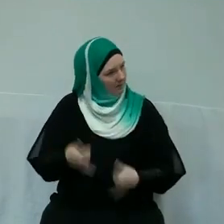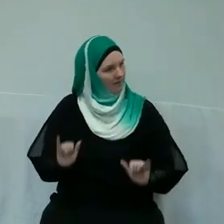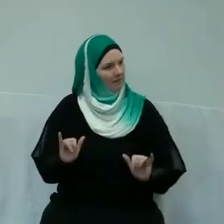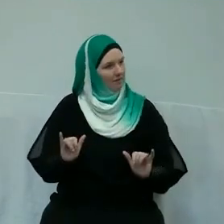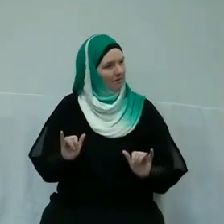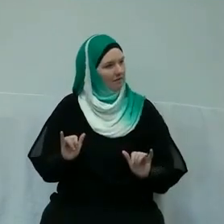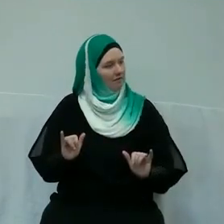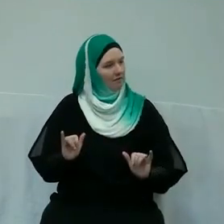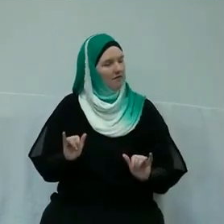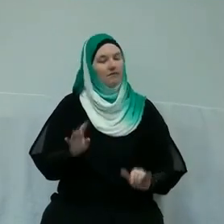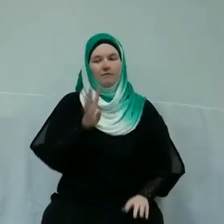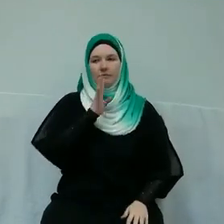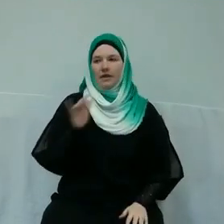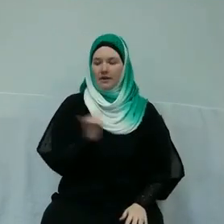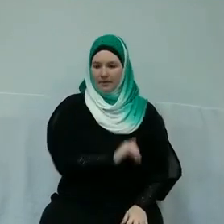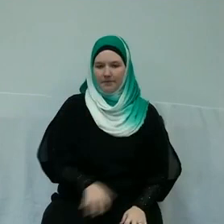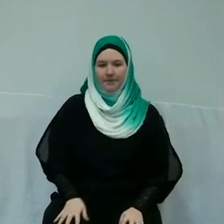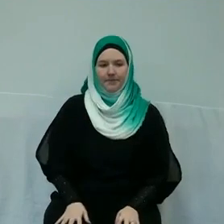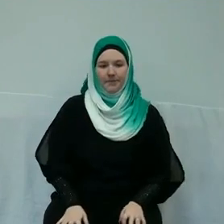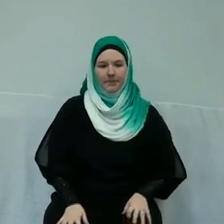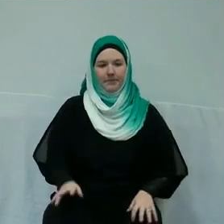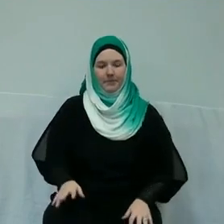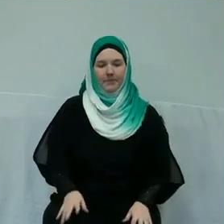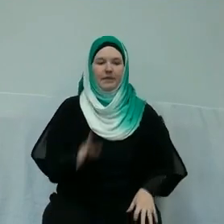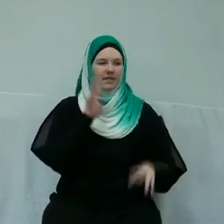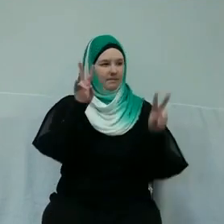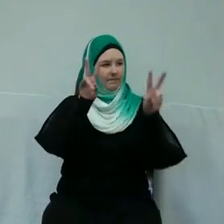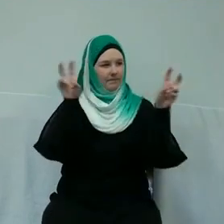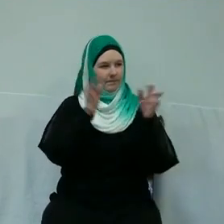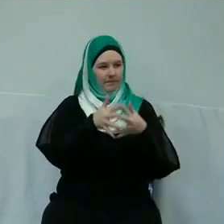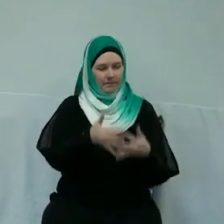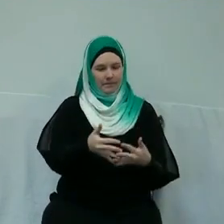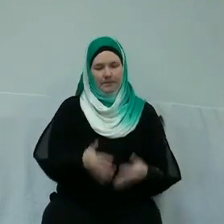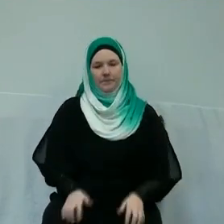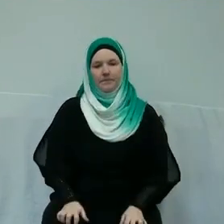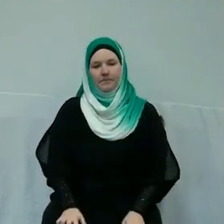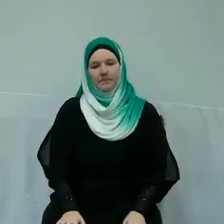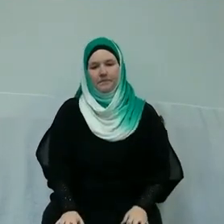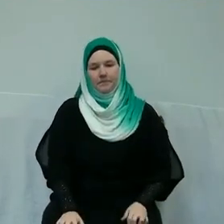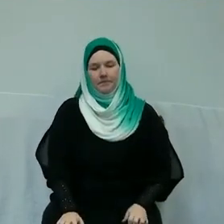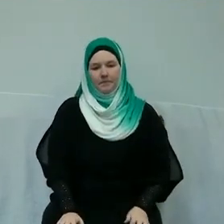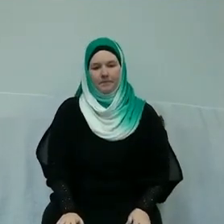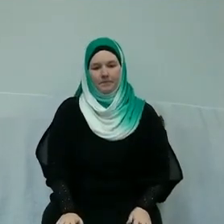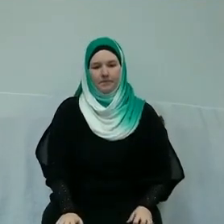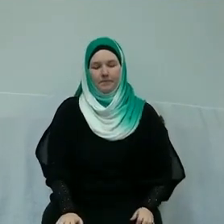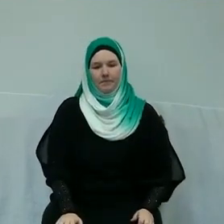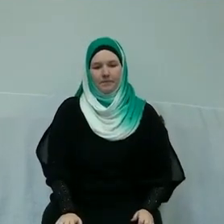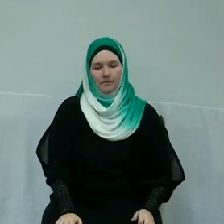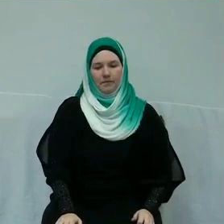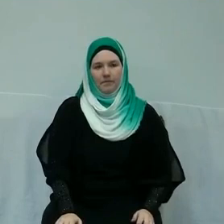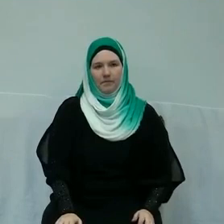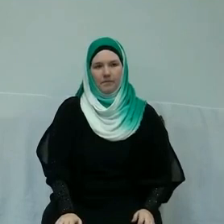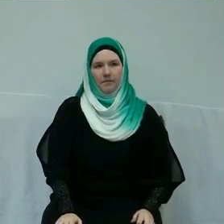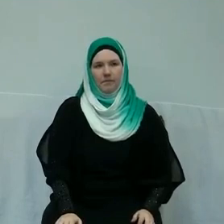أَصْوَاتَكُمْ فَوْقَ صَوْتِ النَّبِيِّ وَلَا تَجْهَرُوا لَهُ بِالْقَوْلِ. يَا أَيُّهَا الَّذِينَ